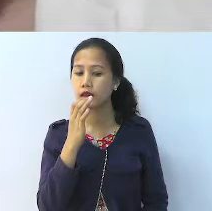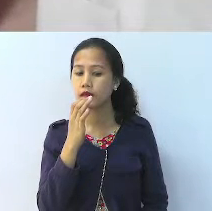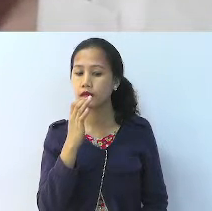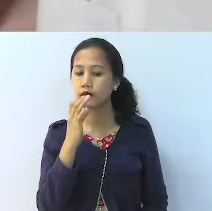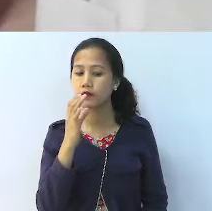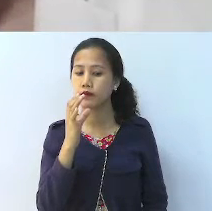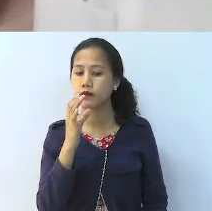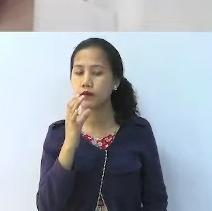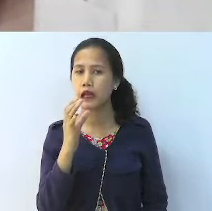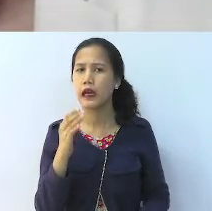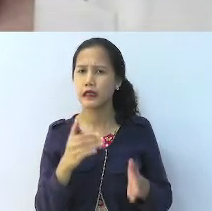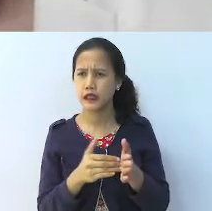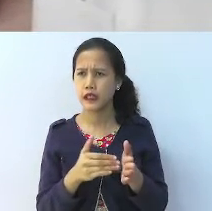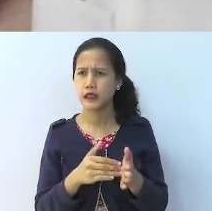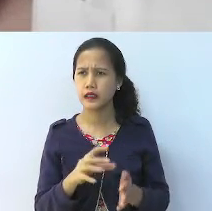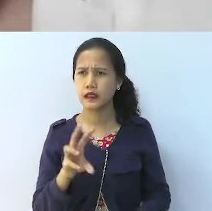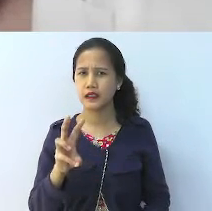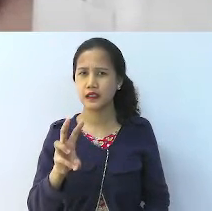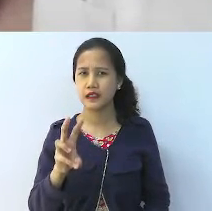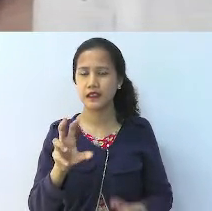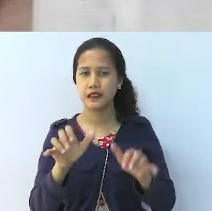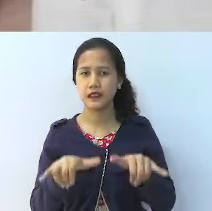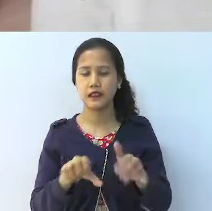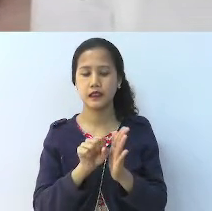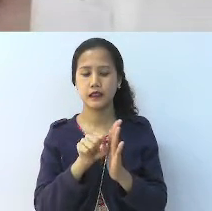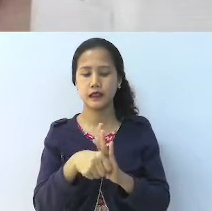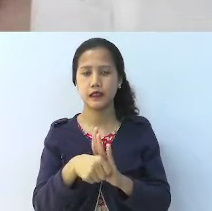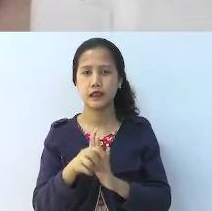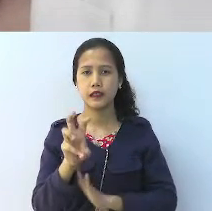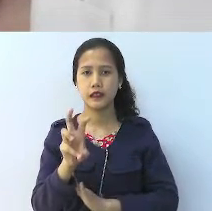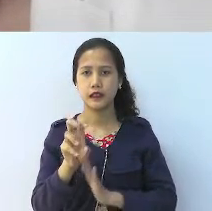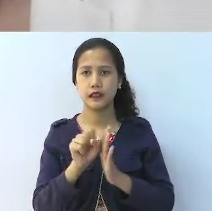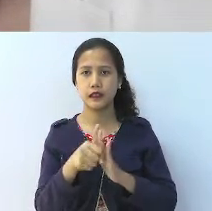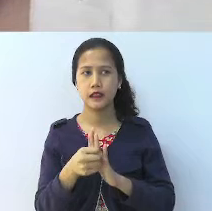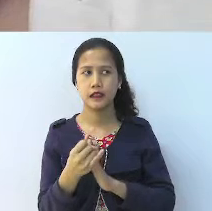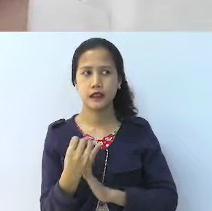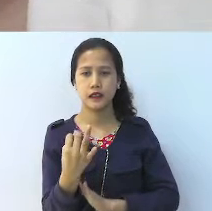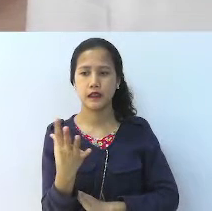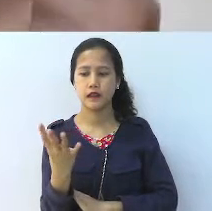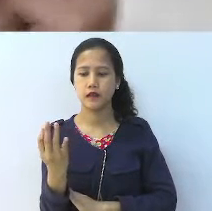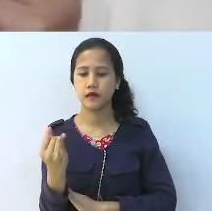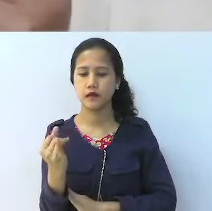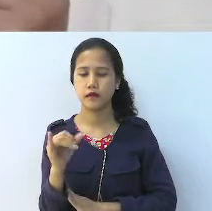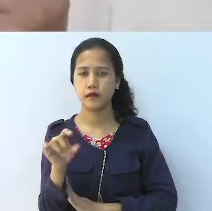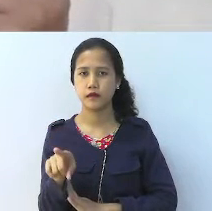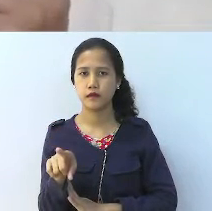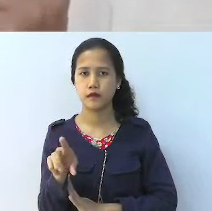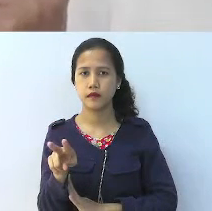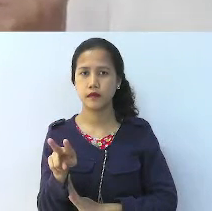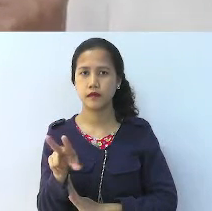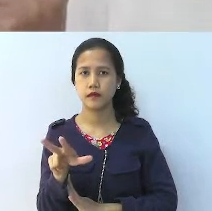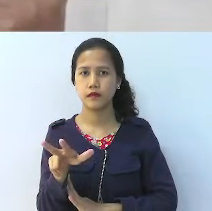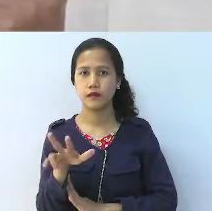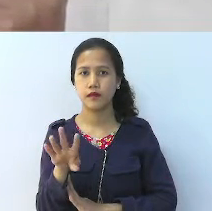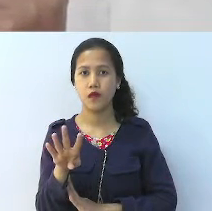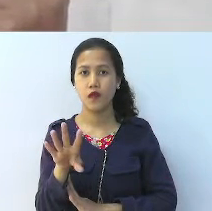Yan. Ang sunod naman po, kukontrahin nyo na naman po ulit yung mga movements ng ating baba.